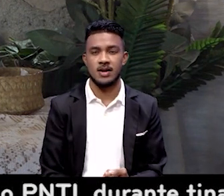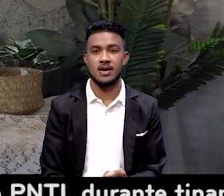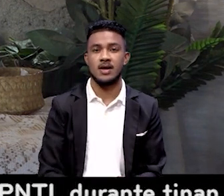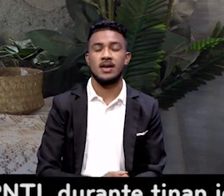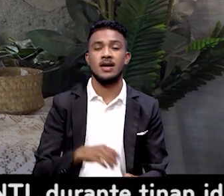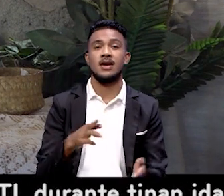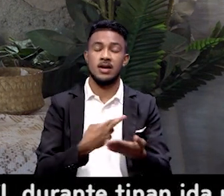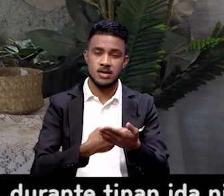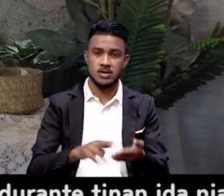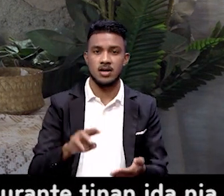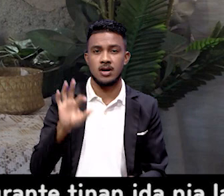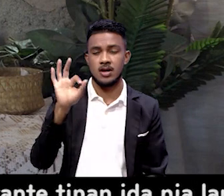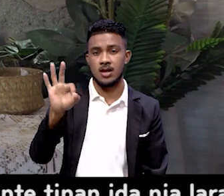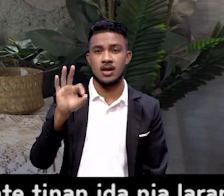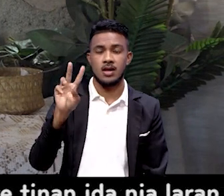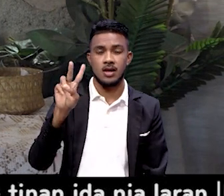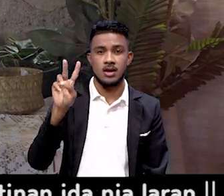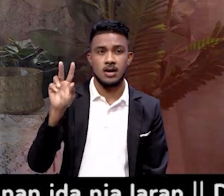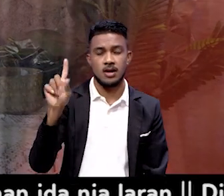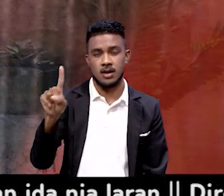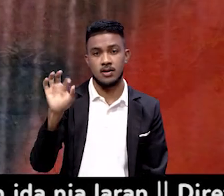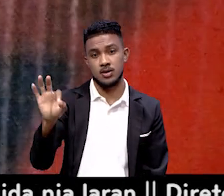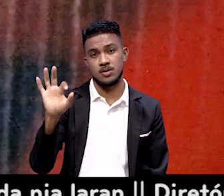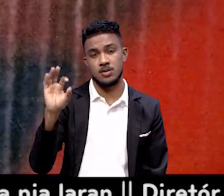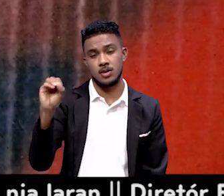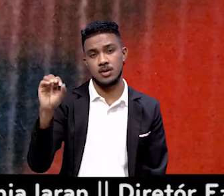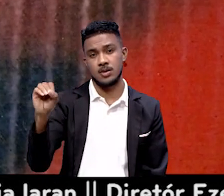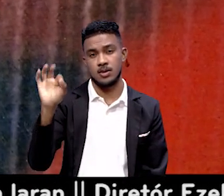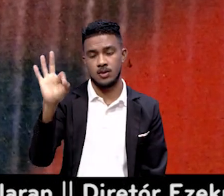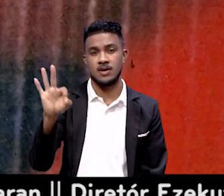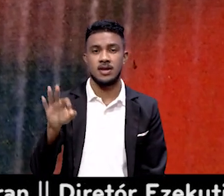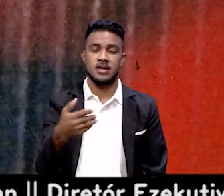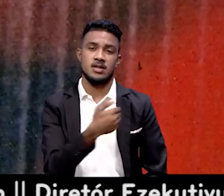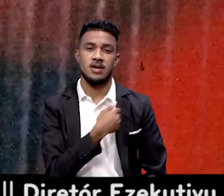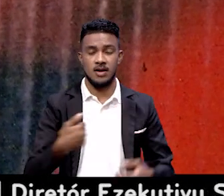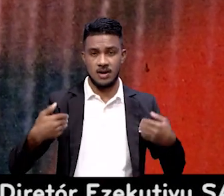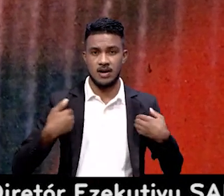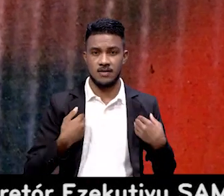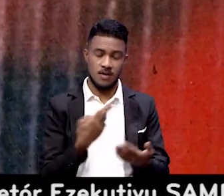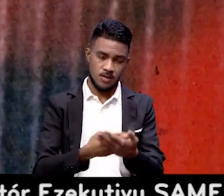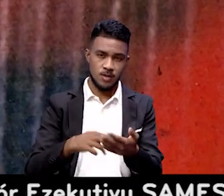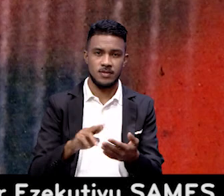2009 sidau kliho si verifikasan sidau ka proba